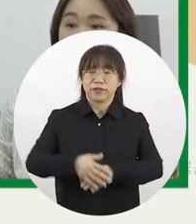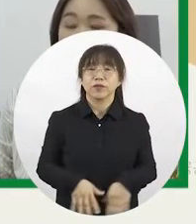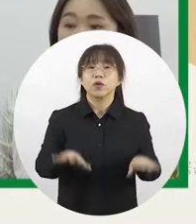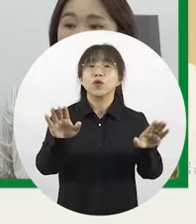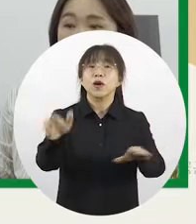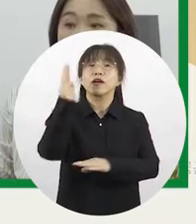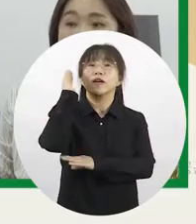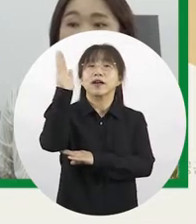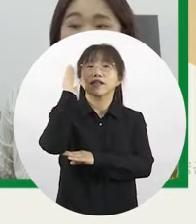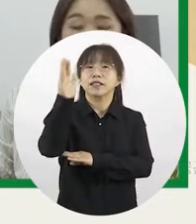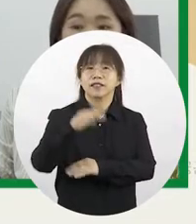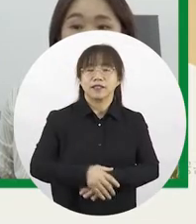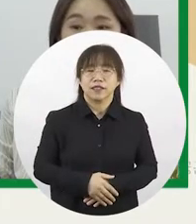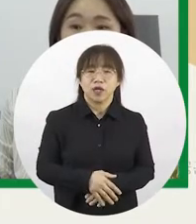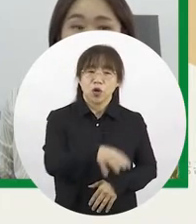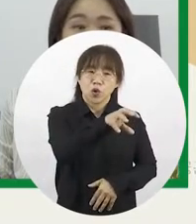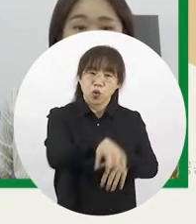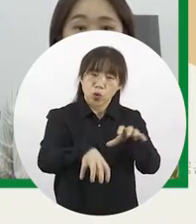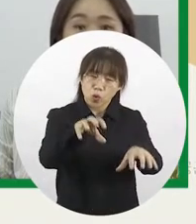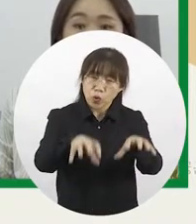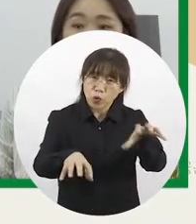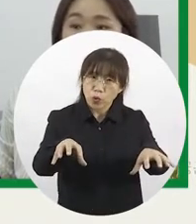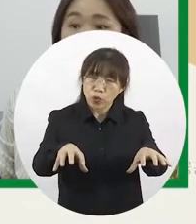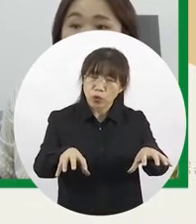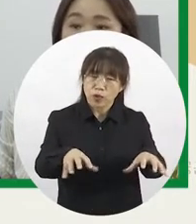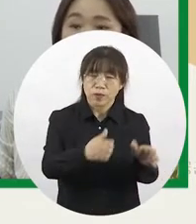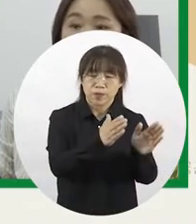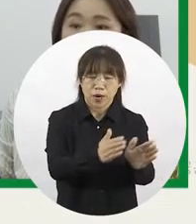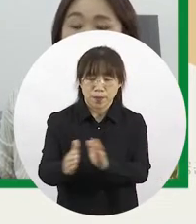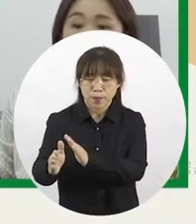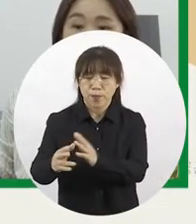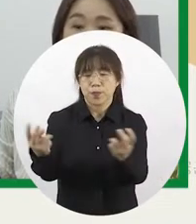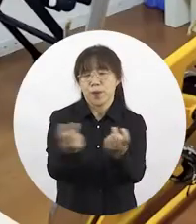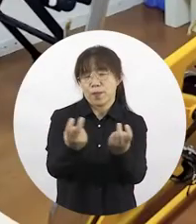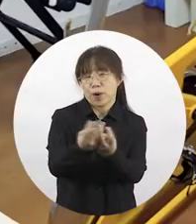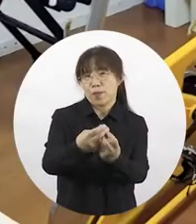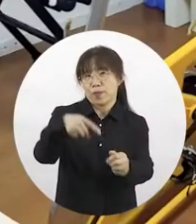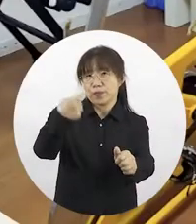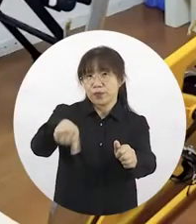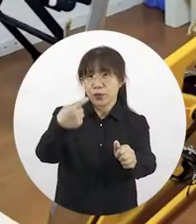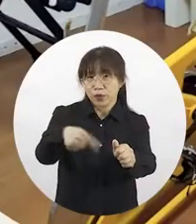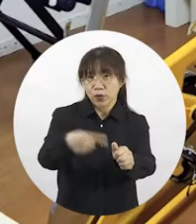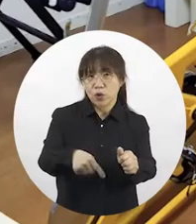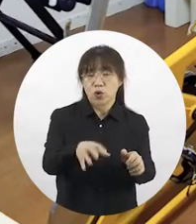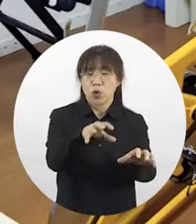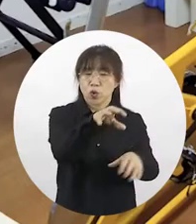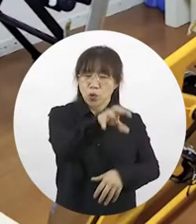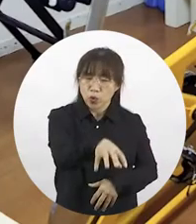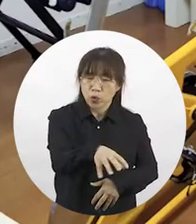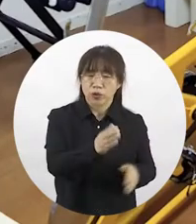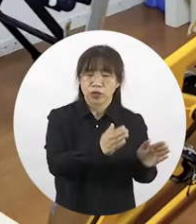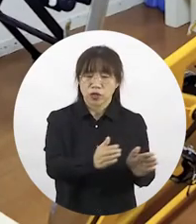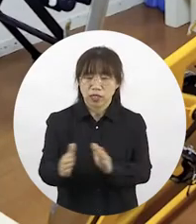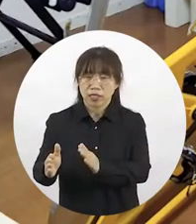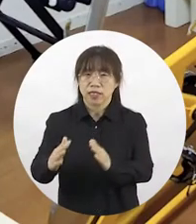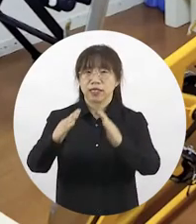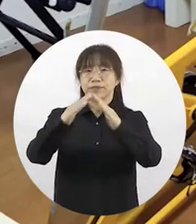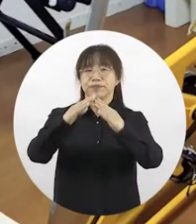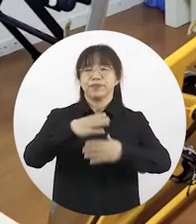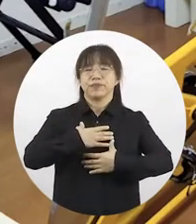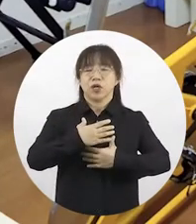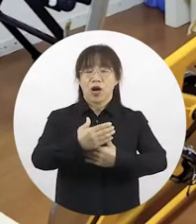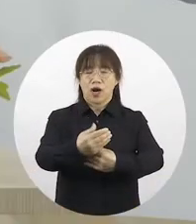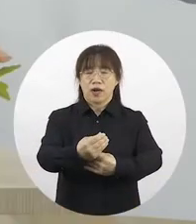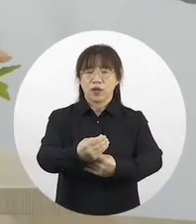이지영 대표는 이번 강의를 통해 공간 용도별 정리 정돈 방법을 소개하며 공간과 정리를 통해